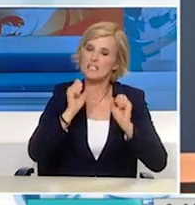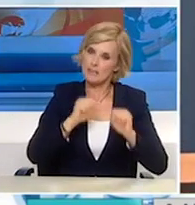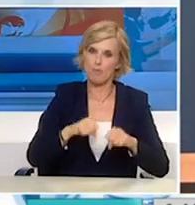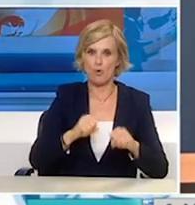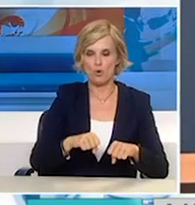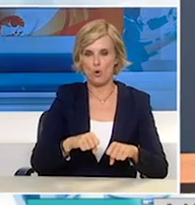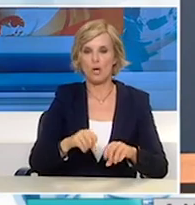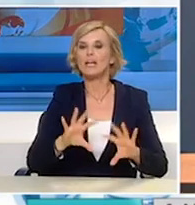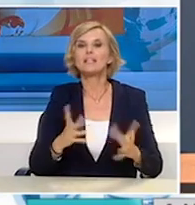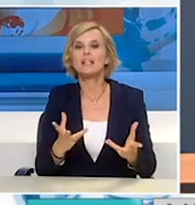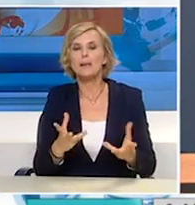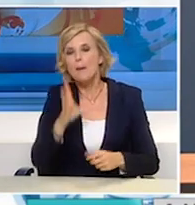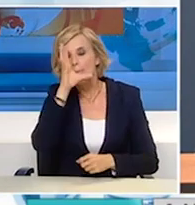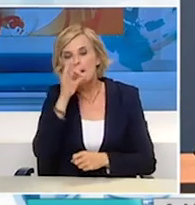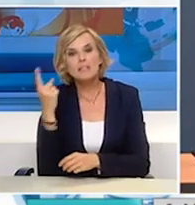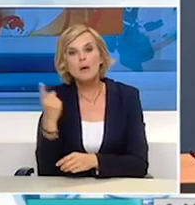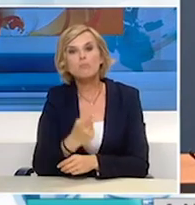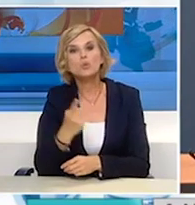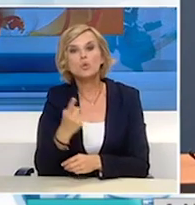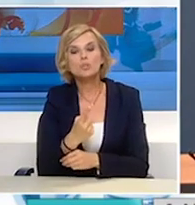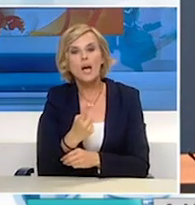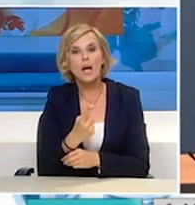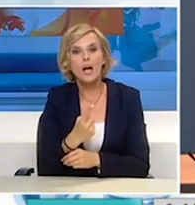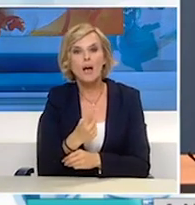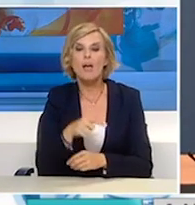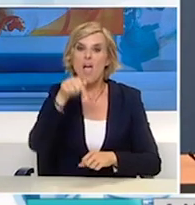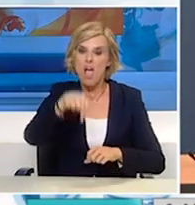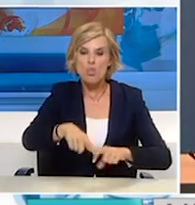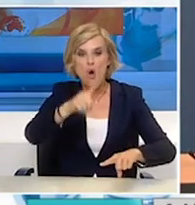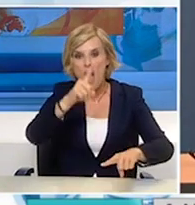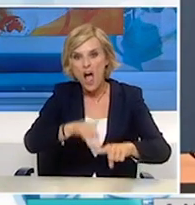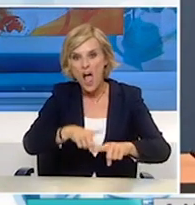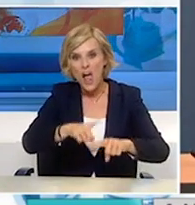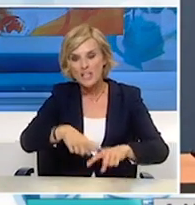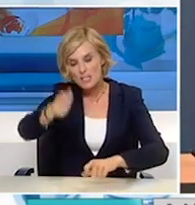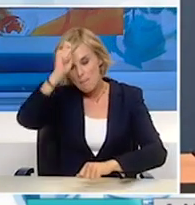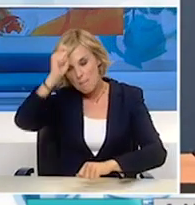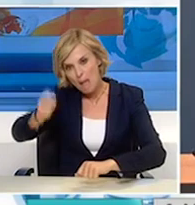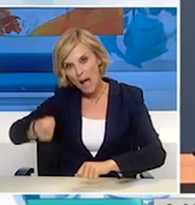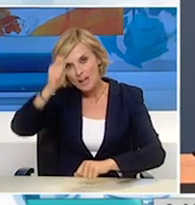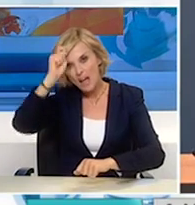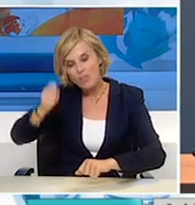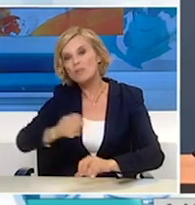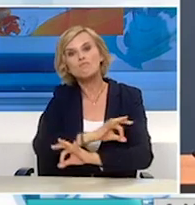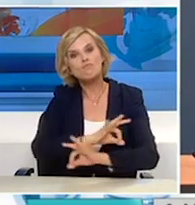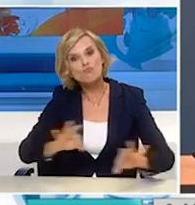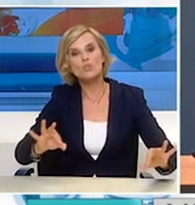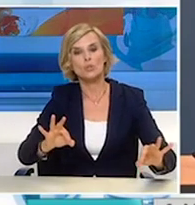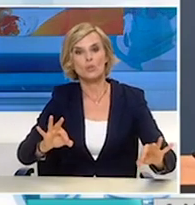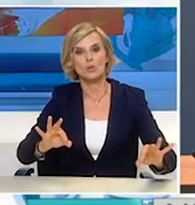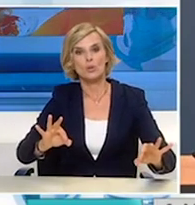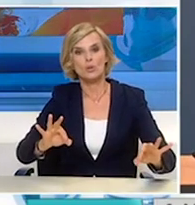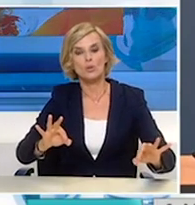με τα πραγματικά ποσοστά. Συντριπτικά ο ελληνικός λαός και φαίνεται και στις δημοσκοπήσεις, αλλά φαίνεται και στις